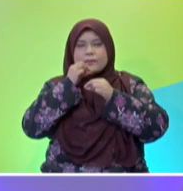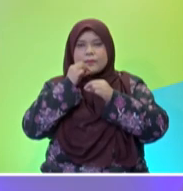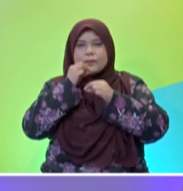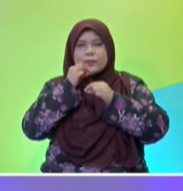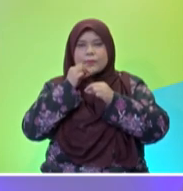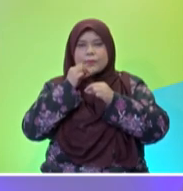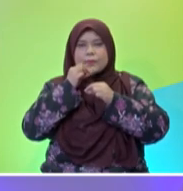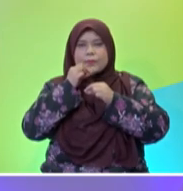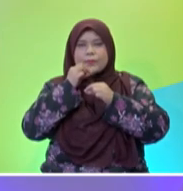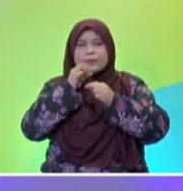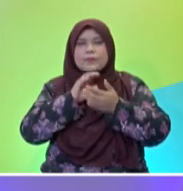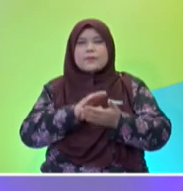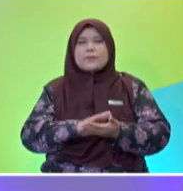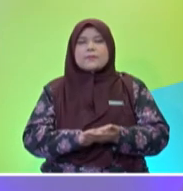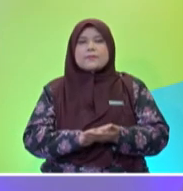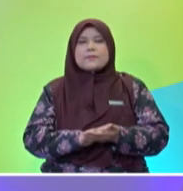penyedap minuman